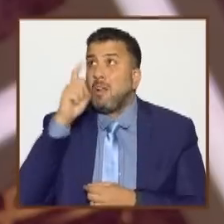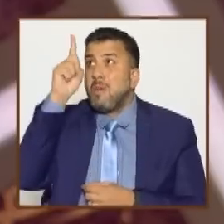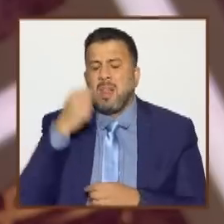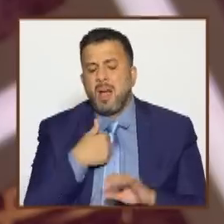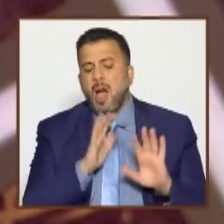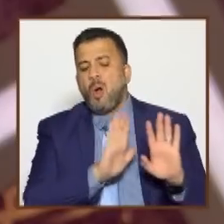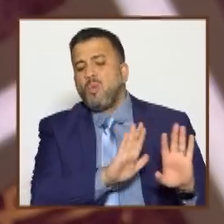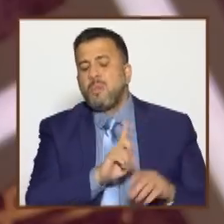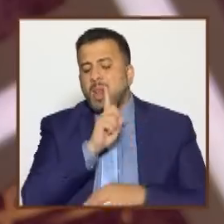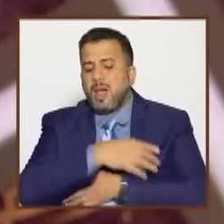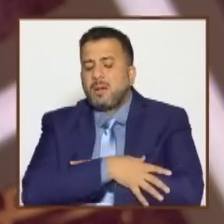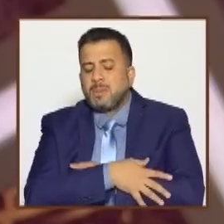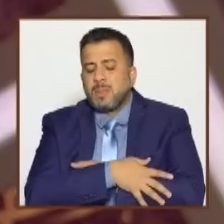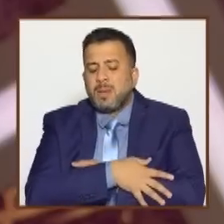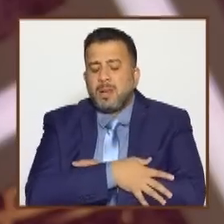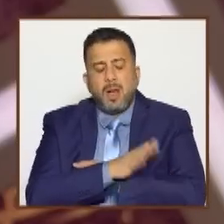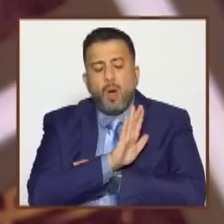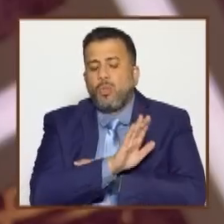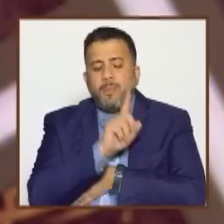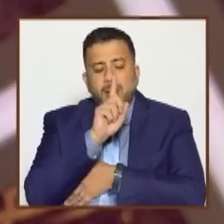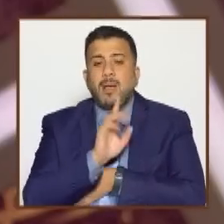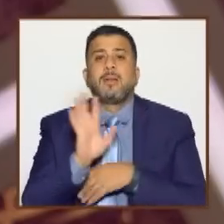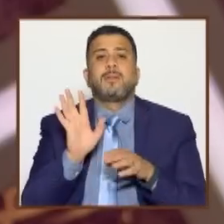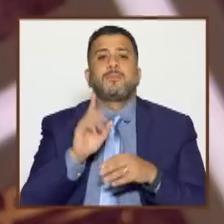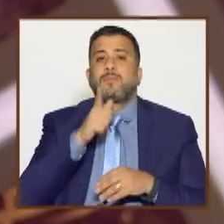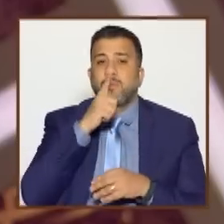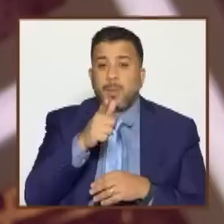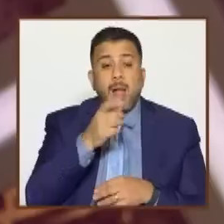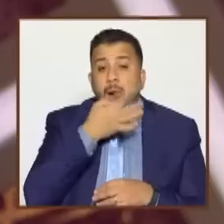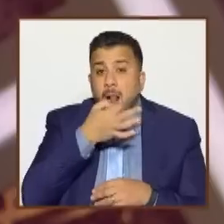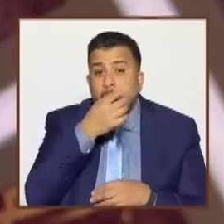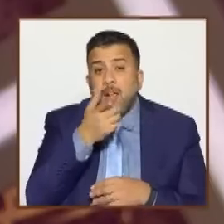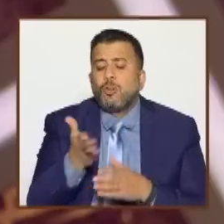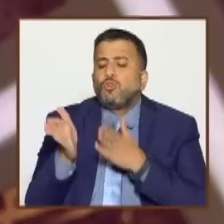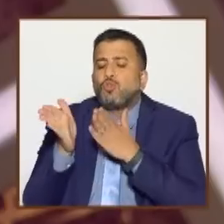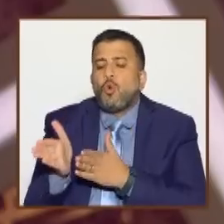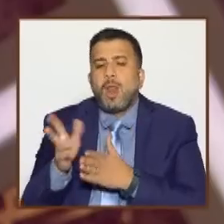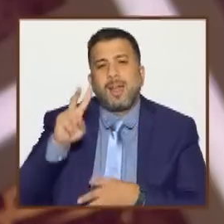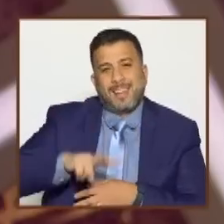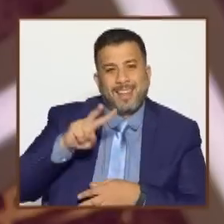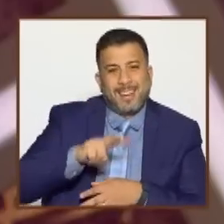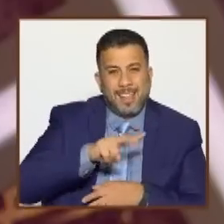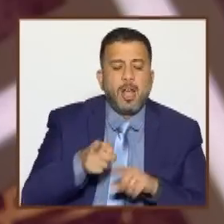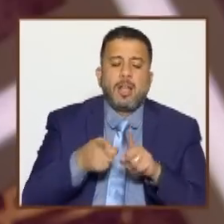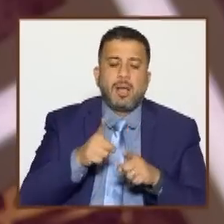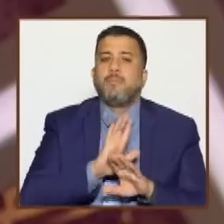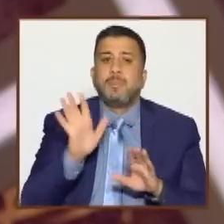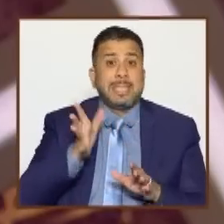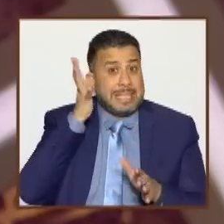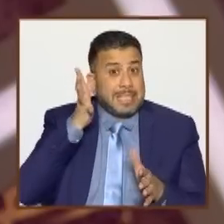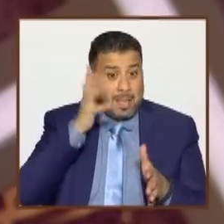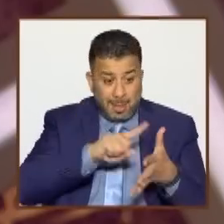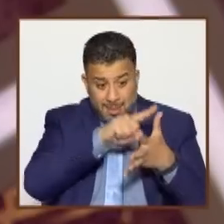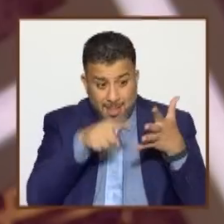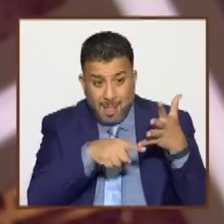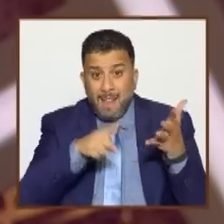عن النبي عليه الصلاة والسلام، وهذا لا تقوله في الفرض، فالراجح من أقوال أهل العلم، وإن كان بعض أهل العلم ذكر بأن هذا